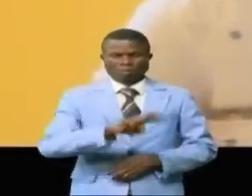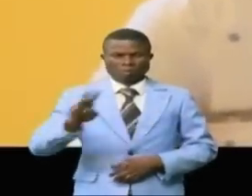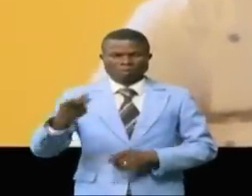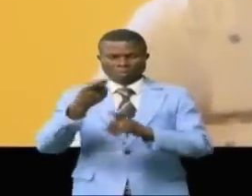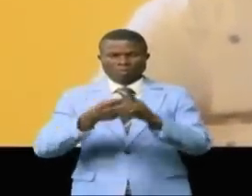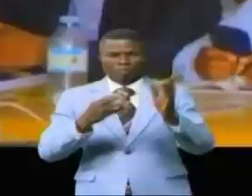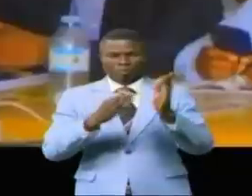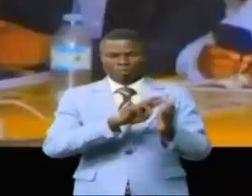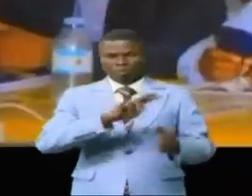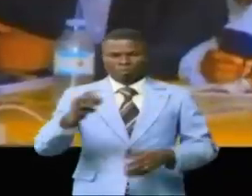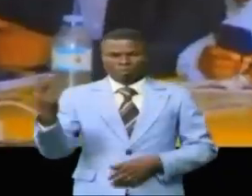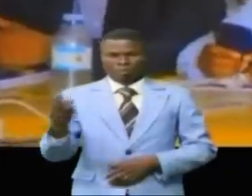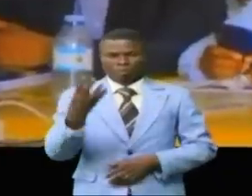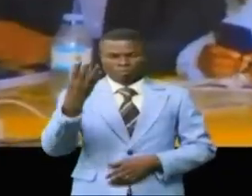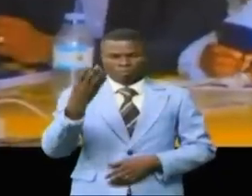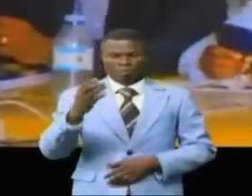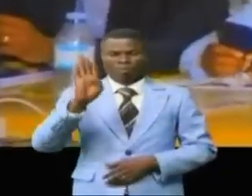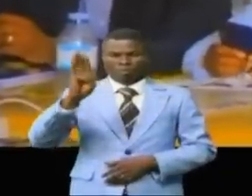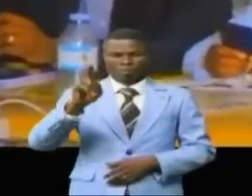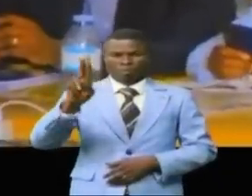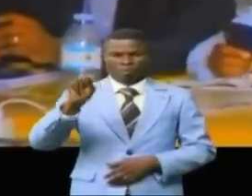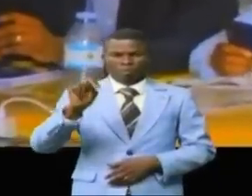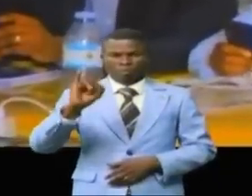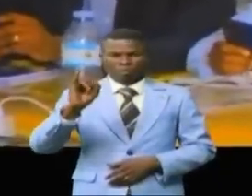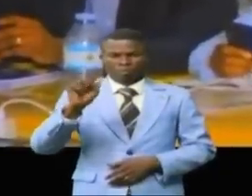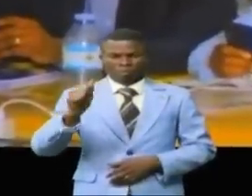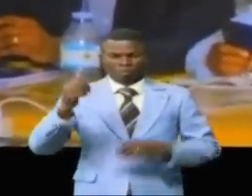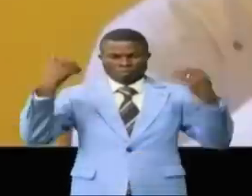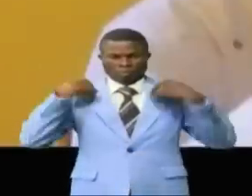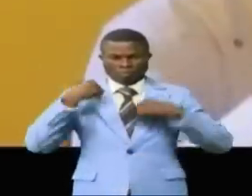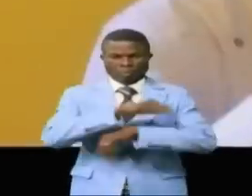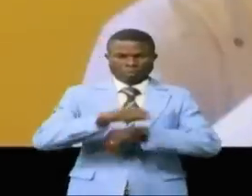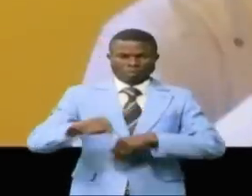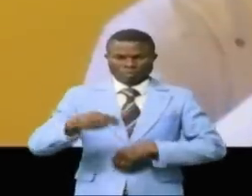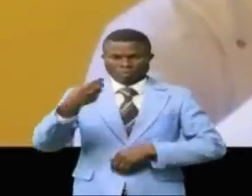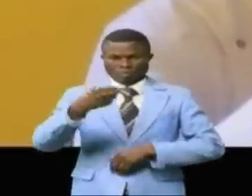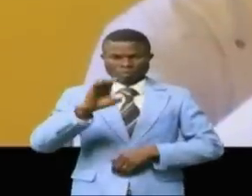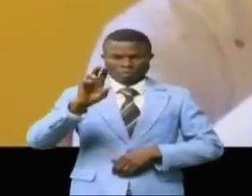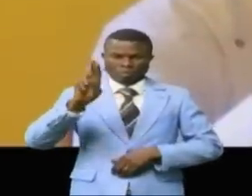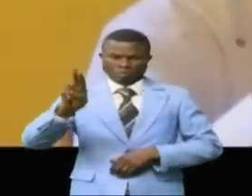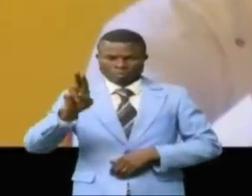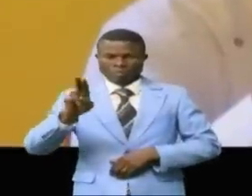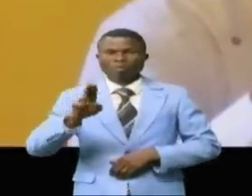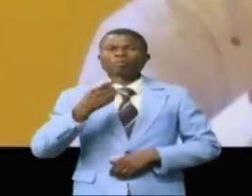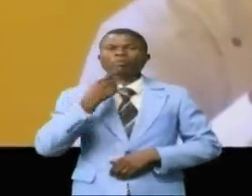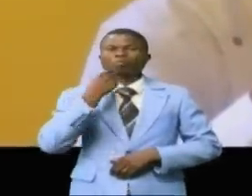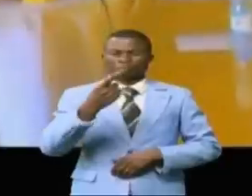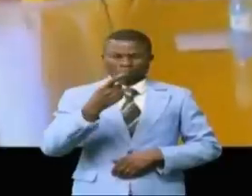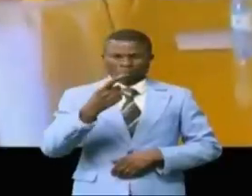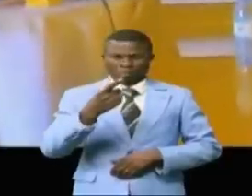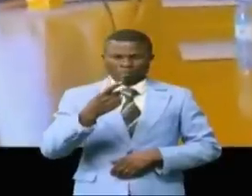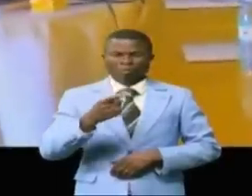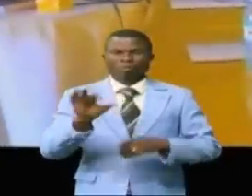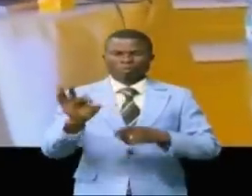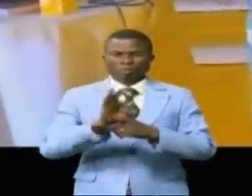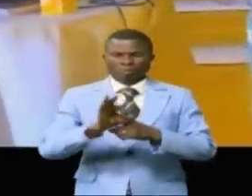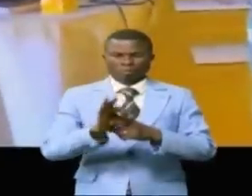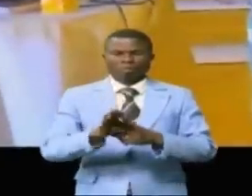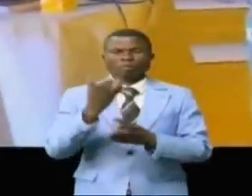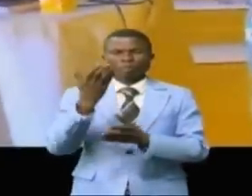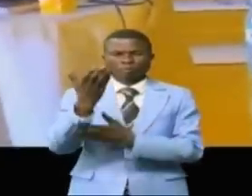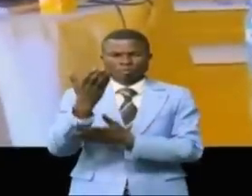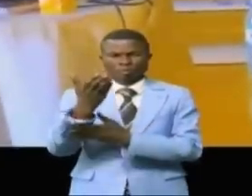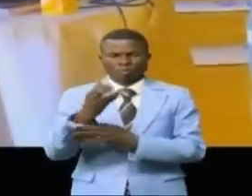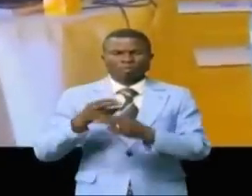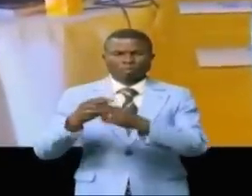septembre 2023 à Bounia. Le chef des bureaux du HCR a également profité de la tenue de l'atelier pour plaider pour